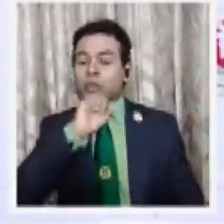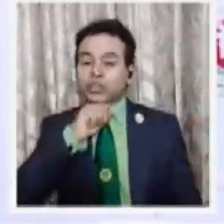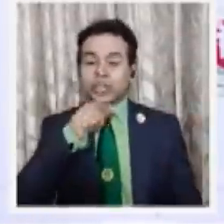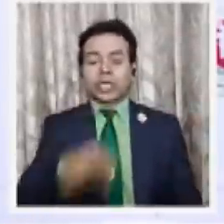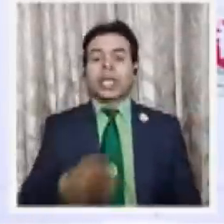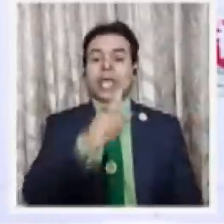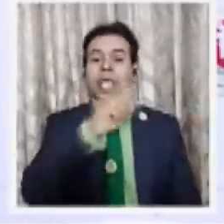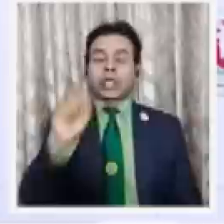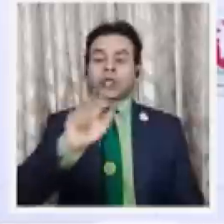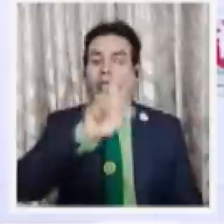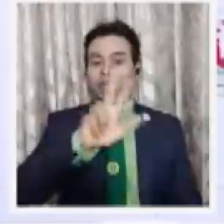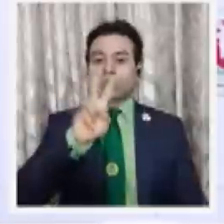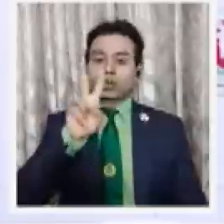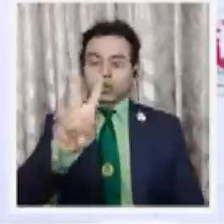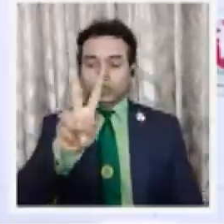21-30 বছরের 80 জন,